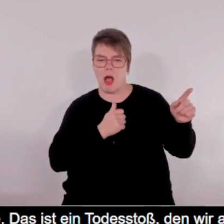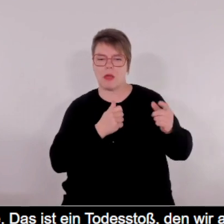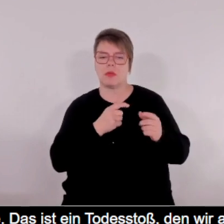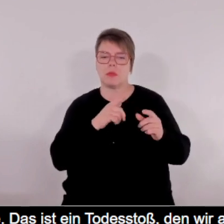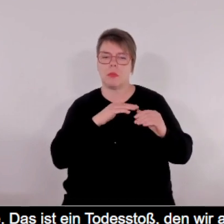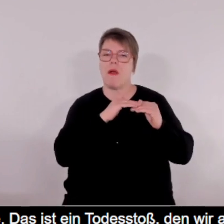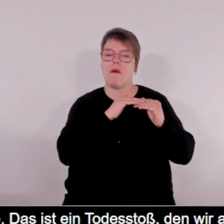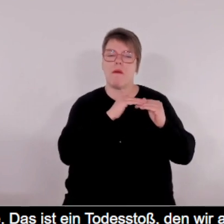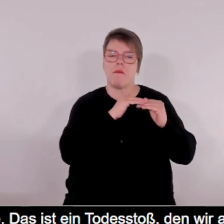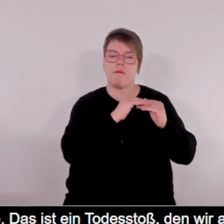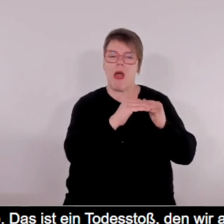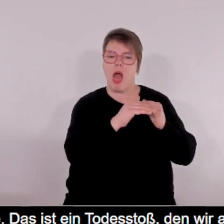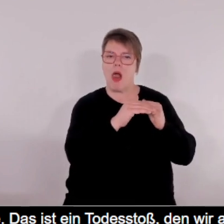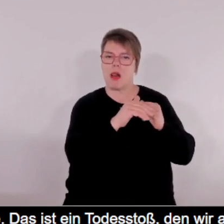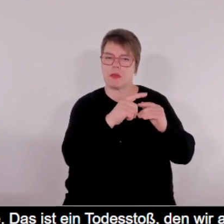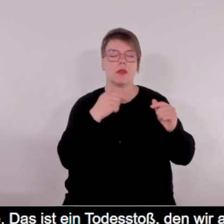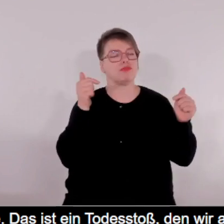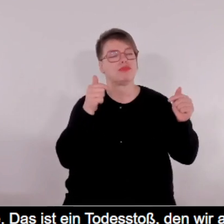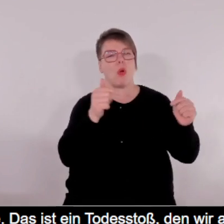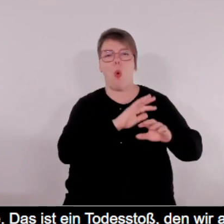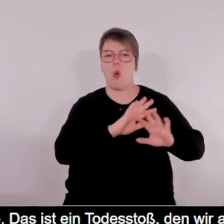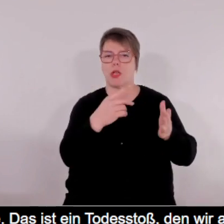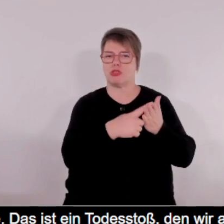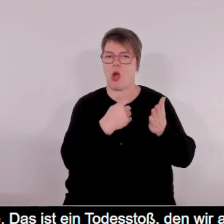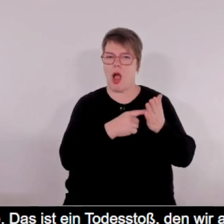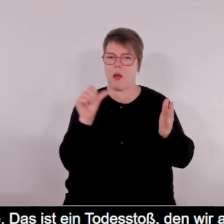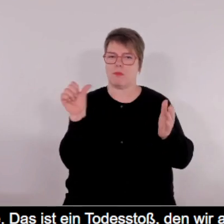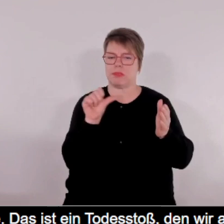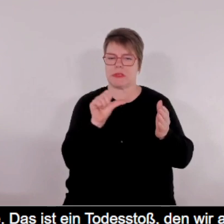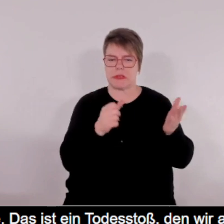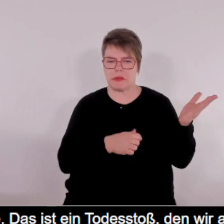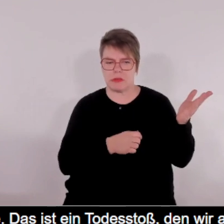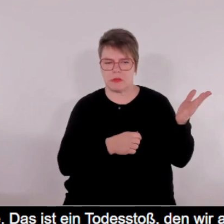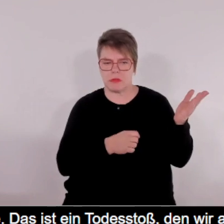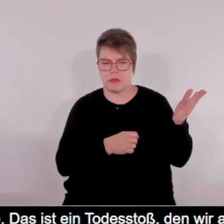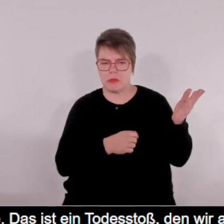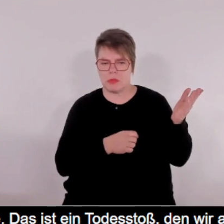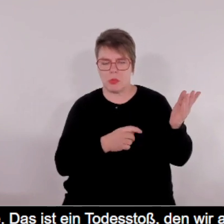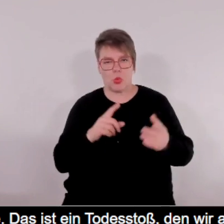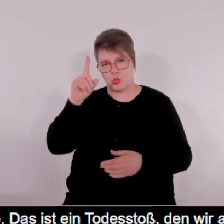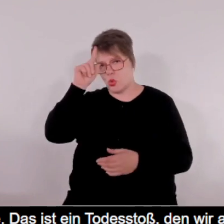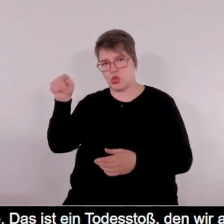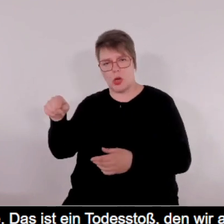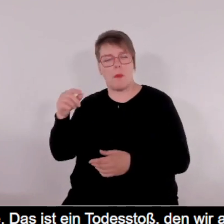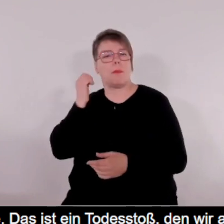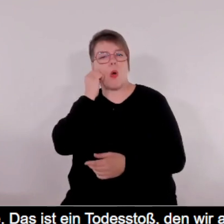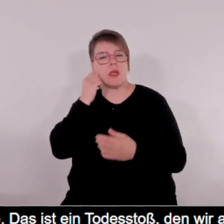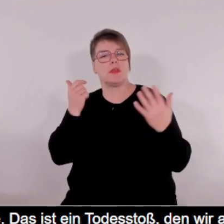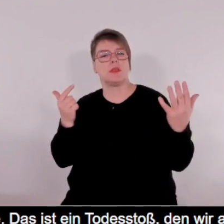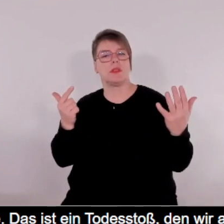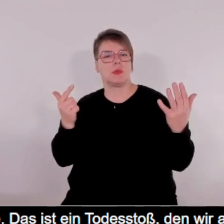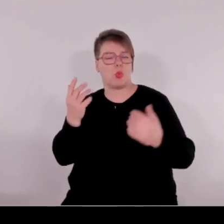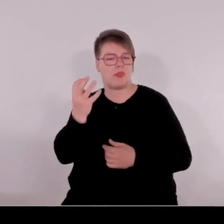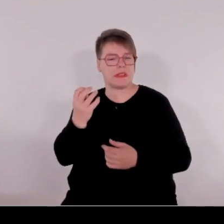es vage angedeutet, dass er nicht ganz glücklich darüber sei, obwohl er es früher selber gefordert hat. Und ich mir auch nicht vorstellen kann, dass